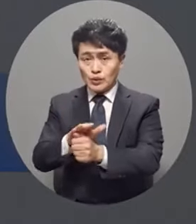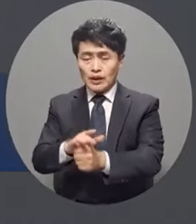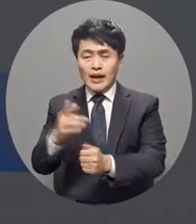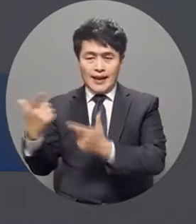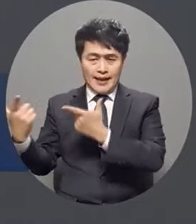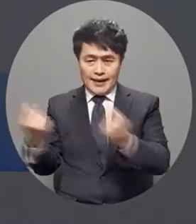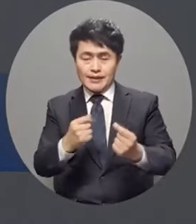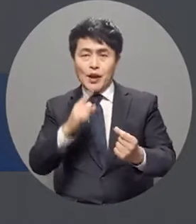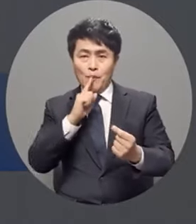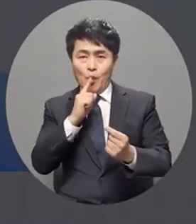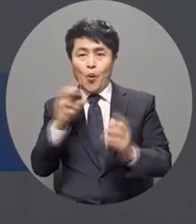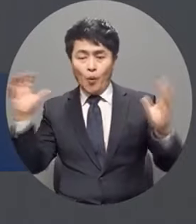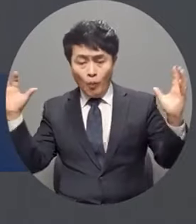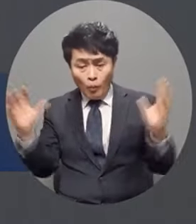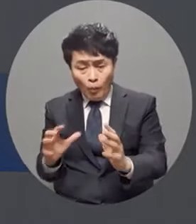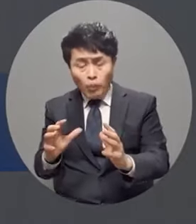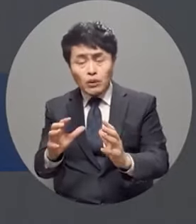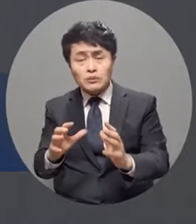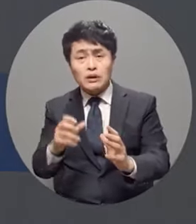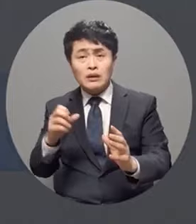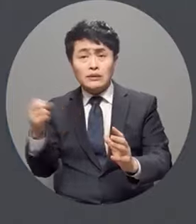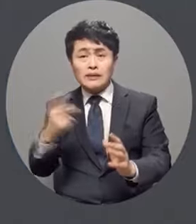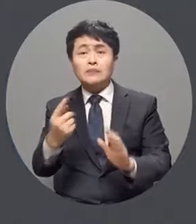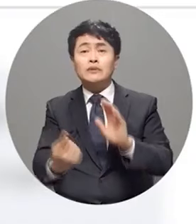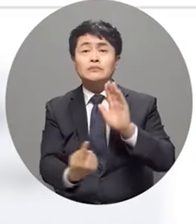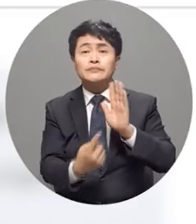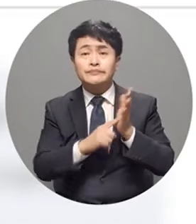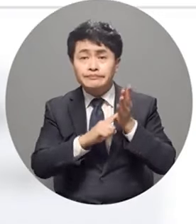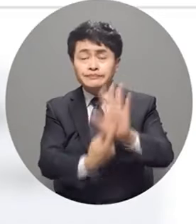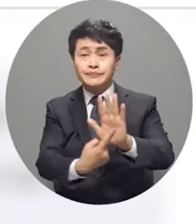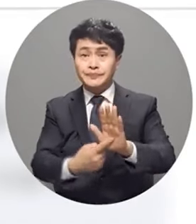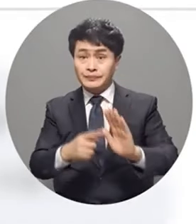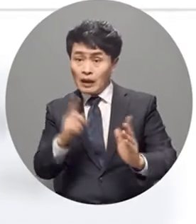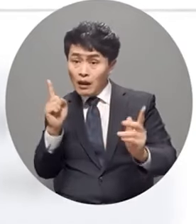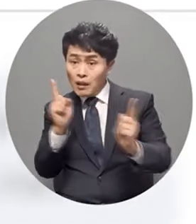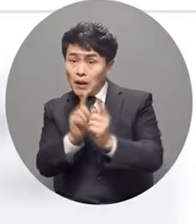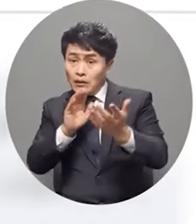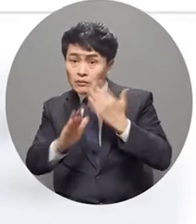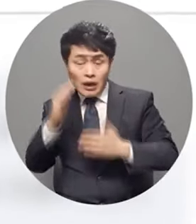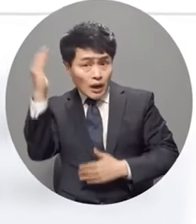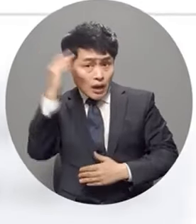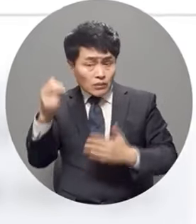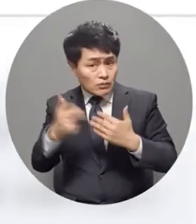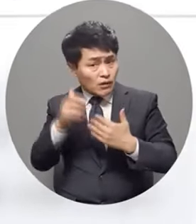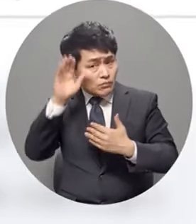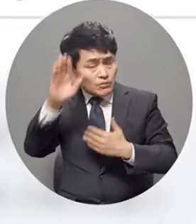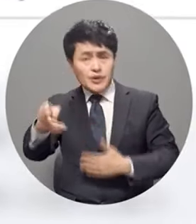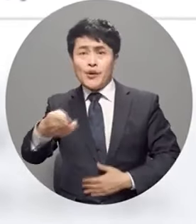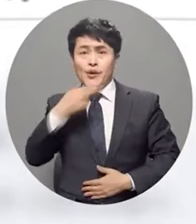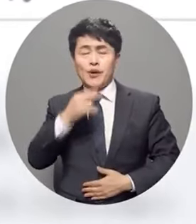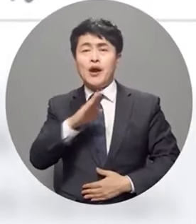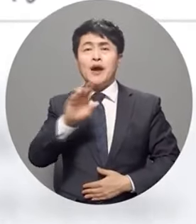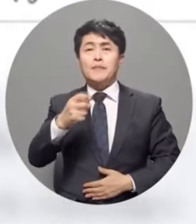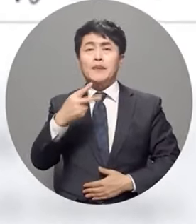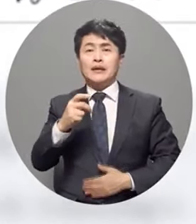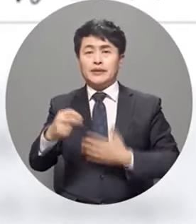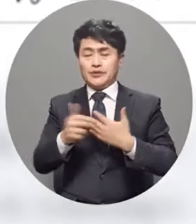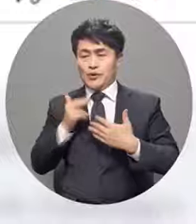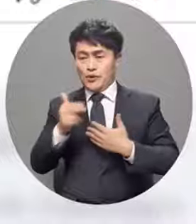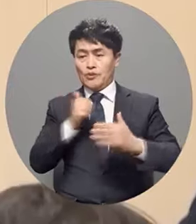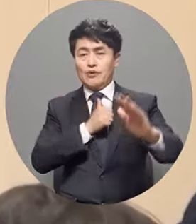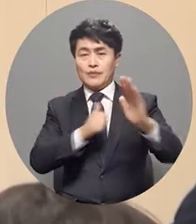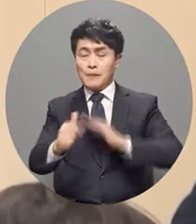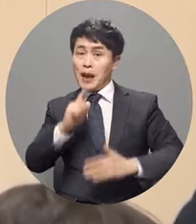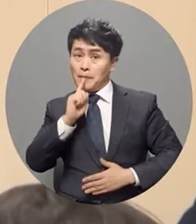목소리를 내고 있음을 다시 한번 천명합니다. 만남 직후 우리나라 의료의 미래는 없다던 박단 전공의 대표의